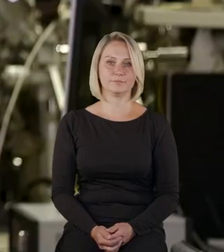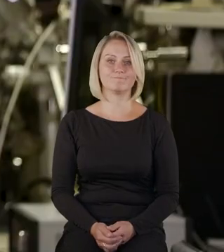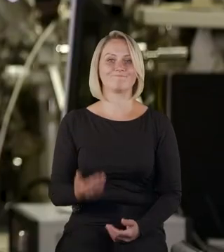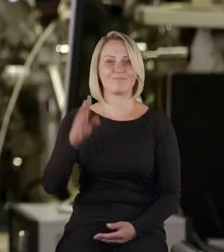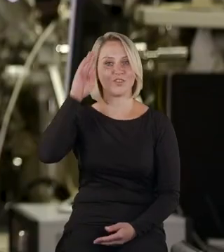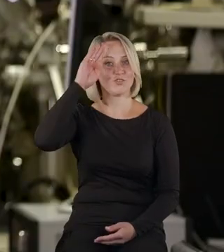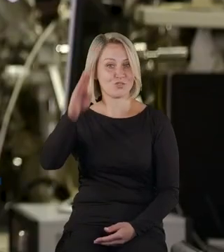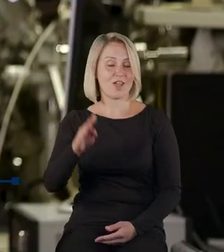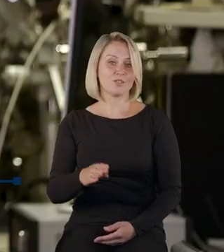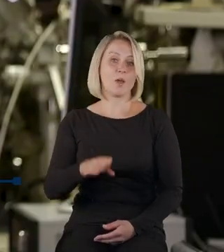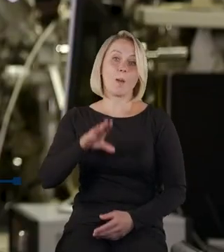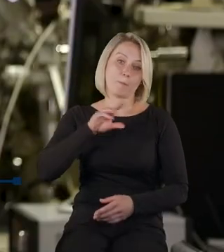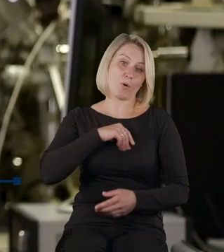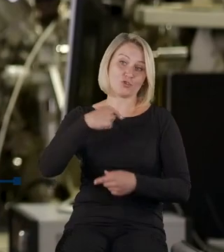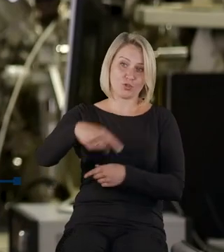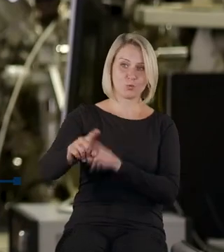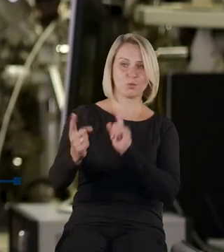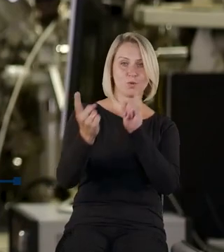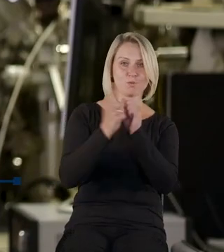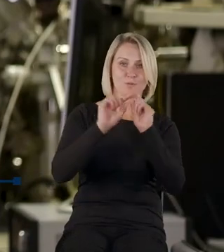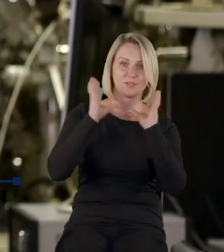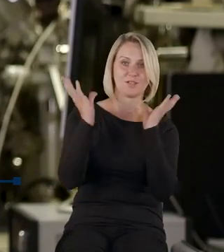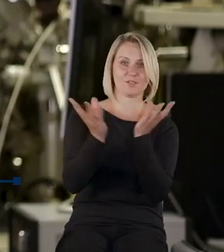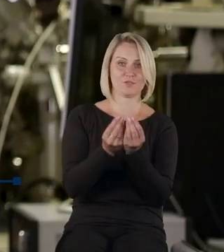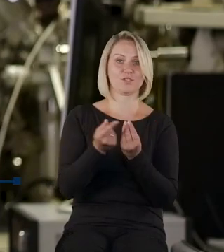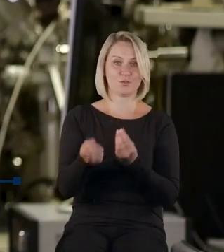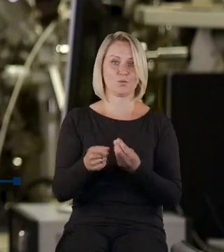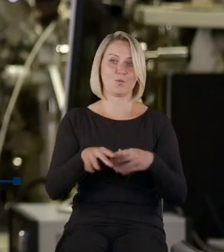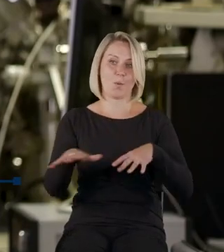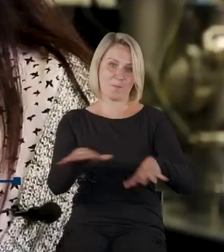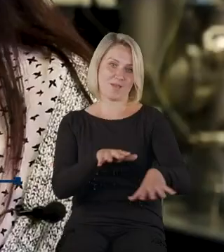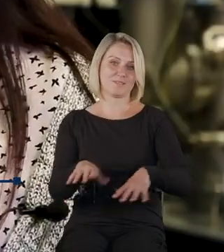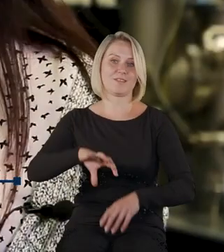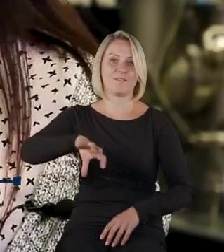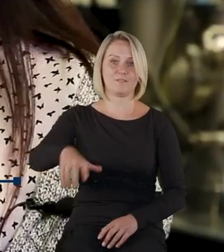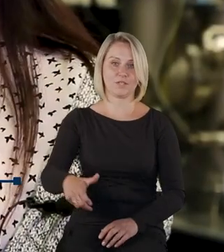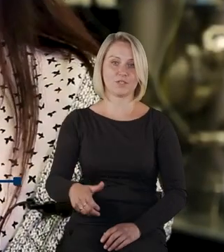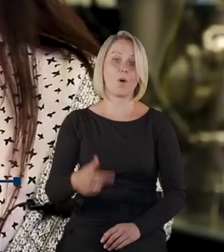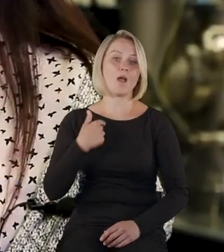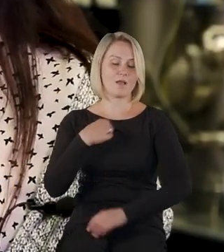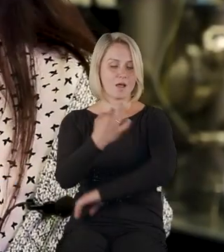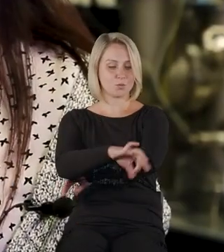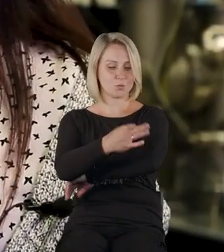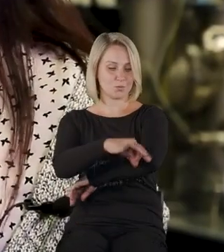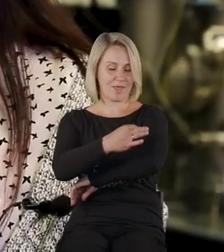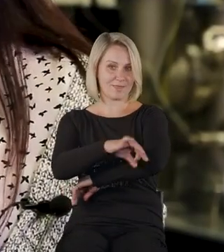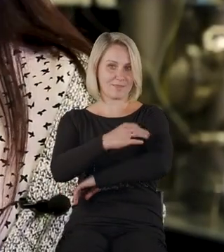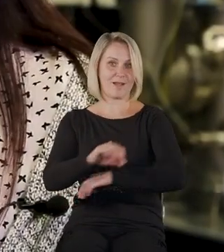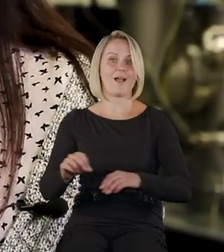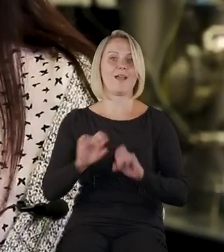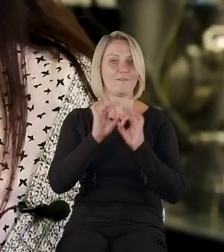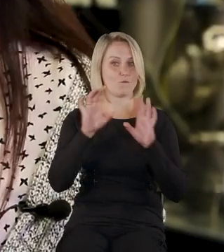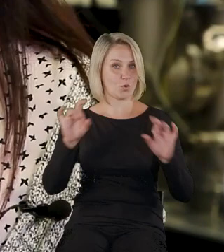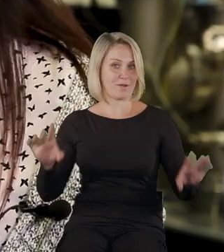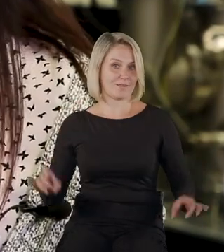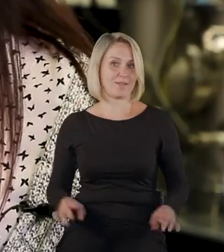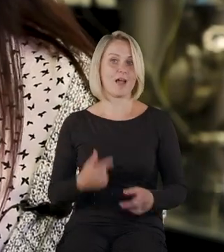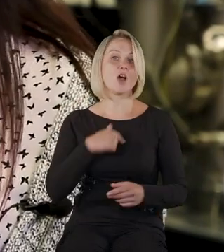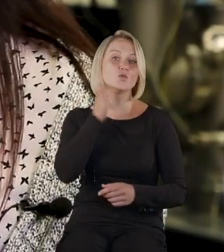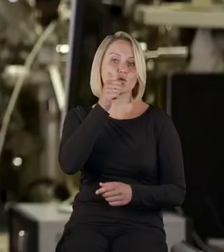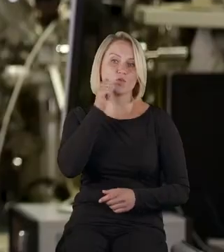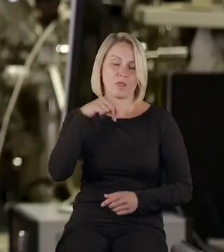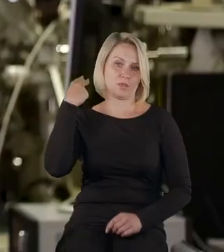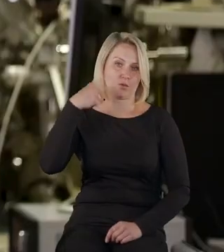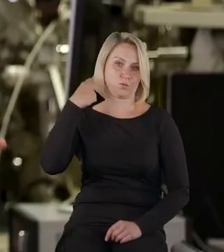Cześć! Być może niedługo spotkamy się wszyscy razem w progach naszego wydziału. Jestem studentką informatyki stosowanej i na co dzień studiuję w